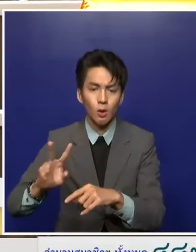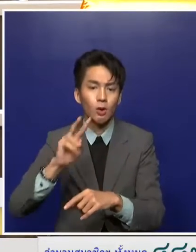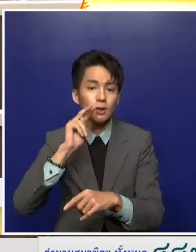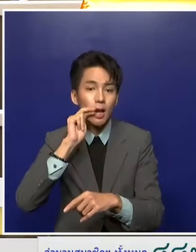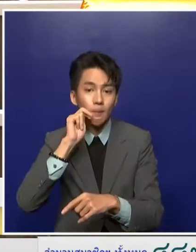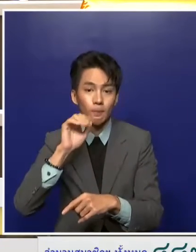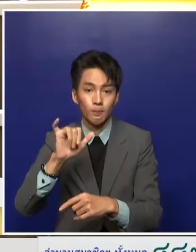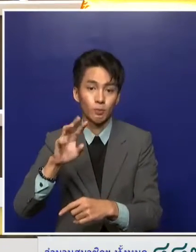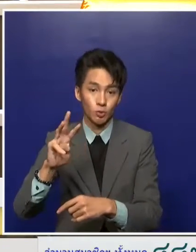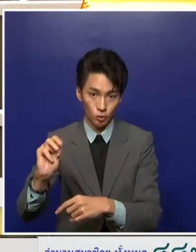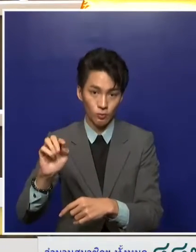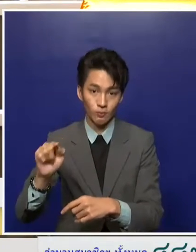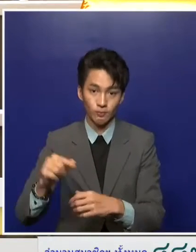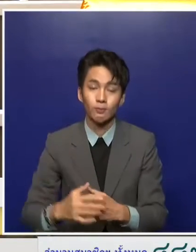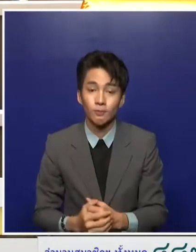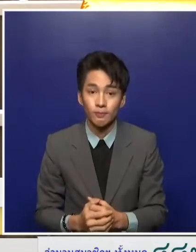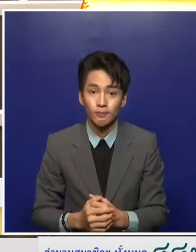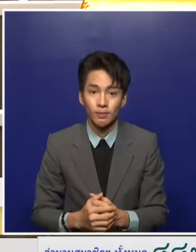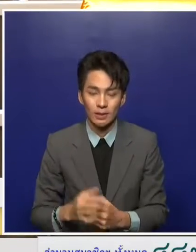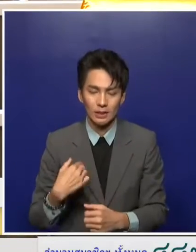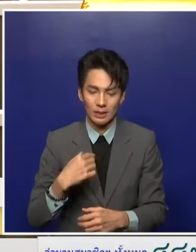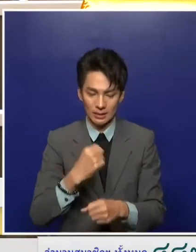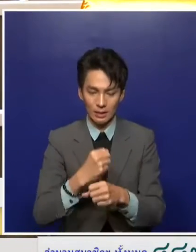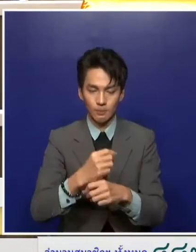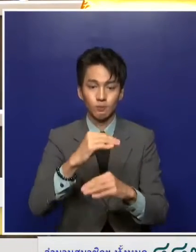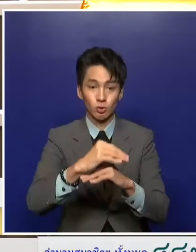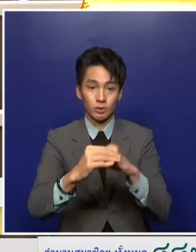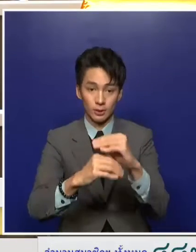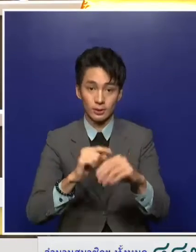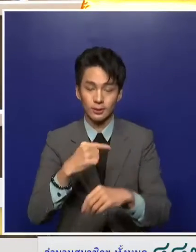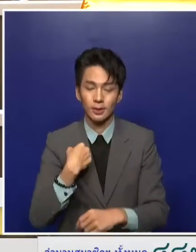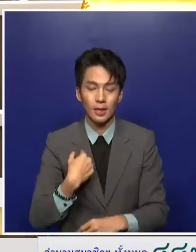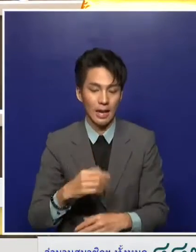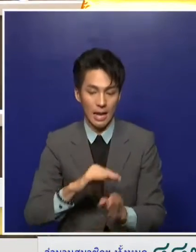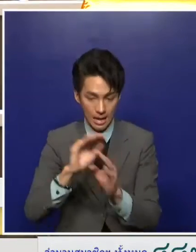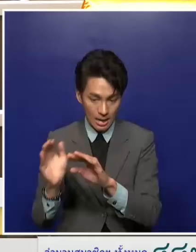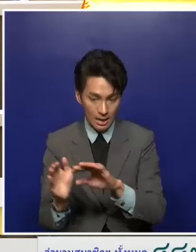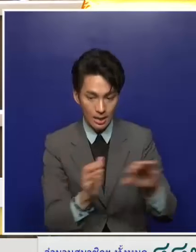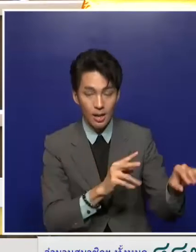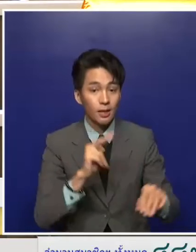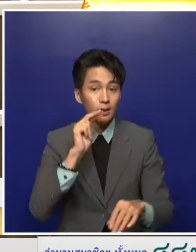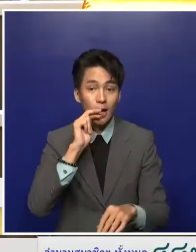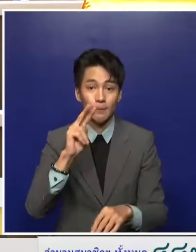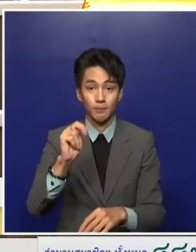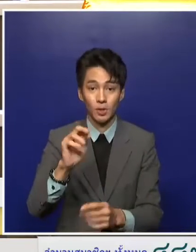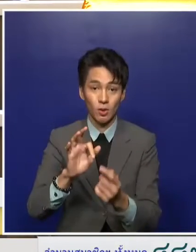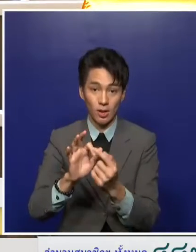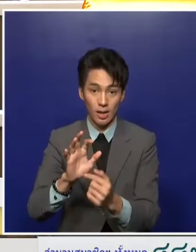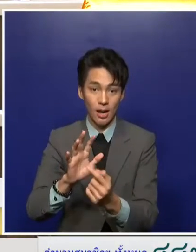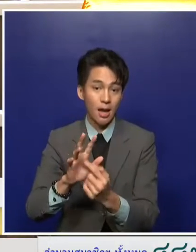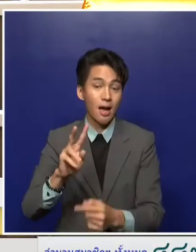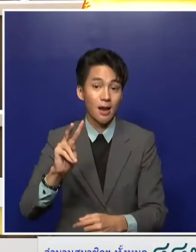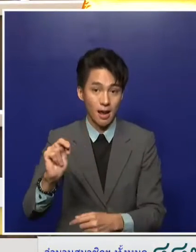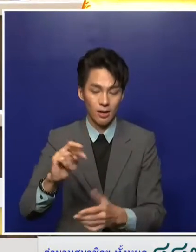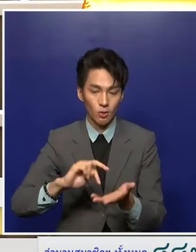ได้ทั้งหมดถ้ามีสถานที่ให้ก่อสร้างนะครับคะที่เรามาดูลุ่มน้ำนั่งกันครับลุ่มน้ำน่านมีปฏิบัติน้ำ